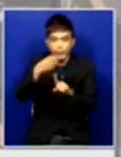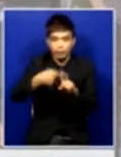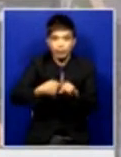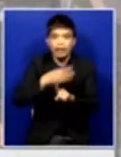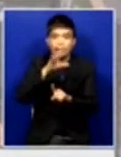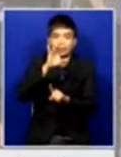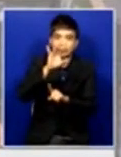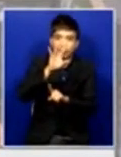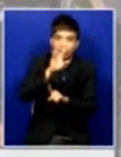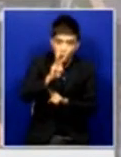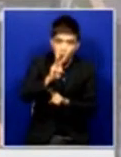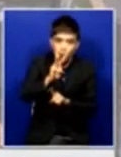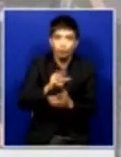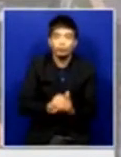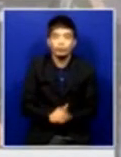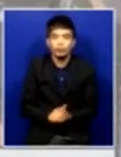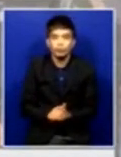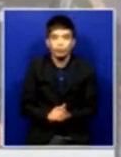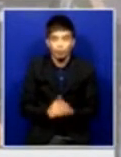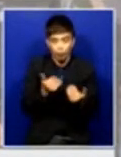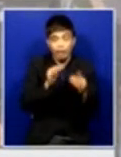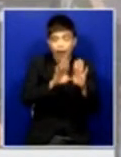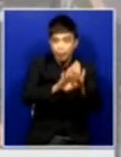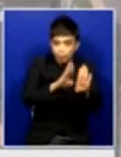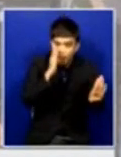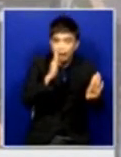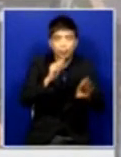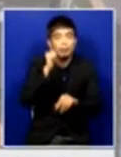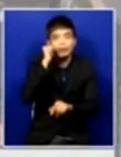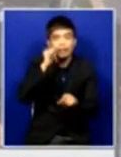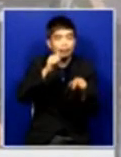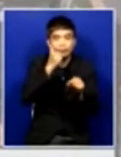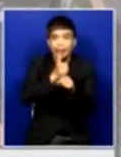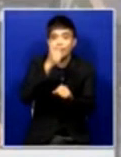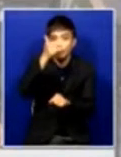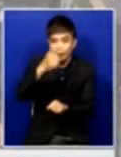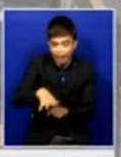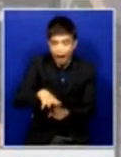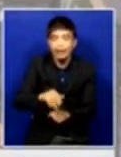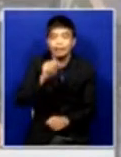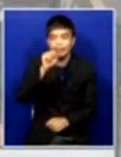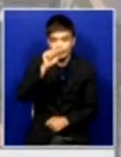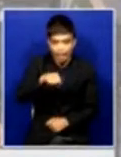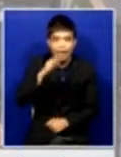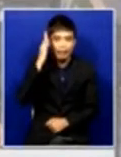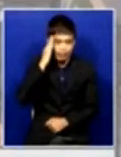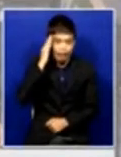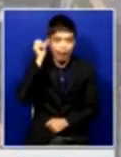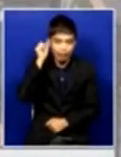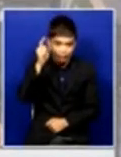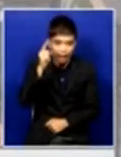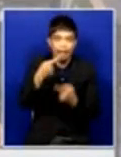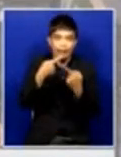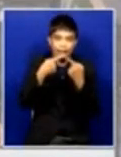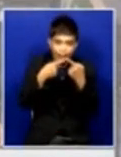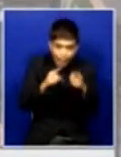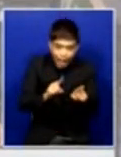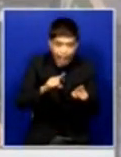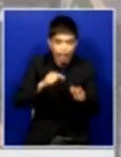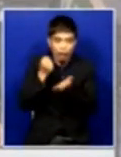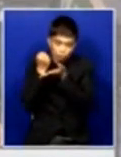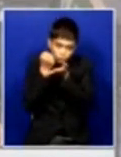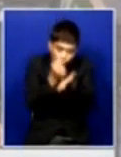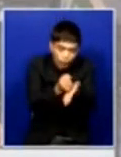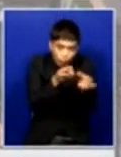ติฉะนั้นจึงขอให้ทางรัฐบาลนั้นได้เตรียมการครับว่าบุคคลที่อยู่ในกลุ่มธุรกิจที่ยังได้รับผลกระทบอยู่จะ